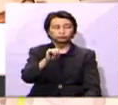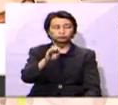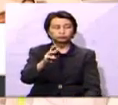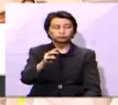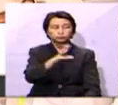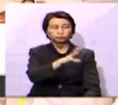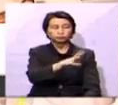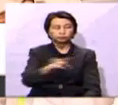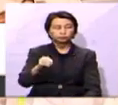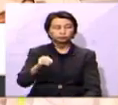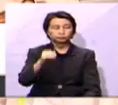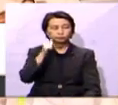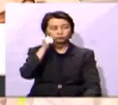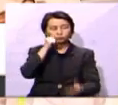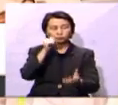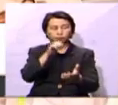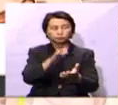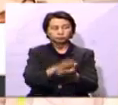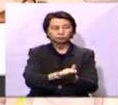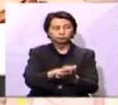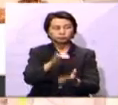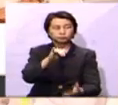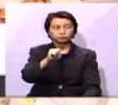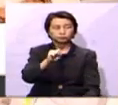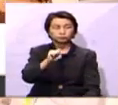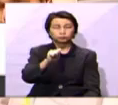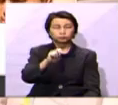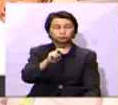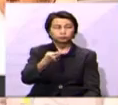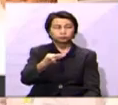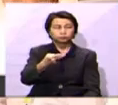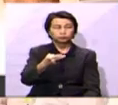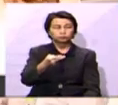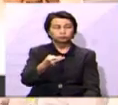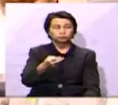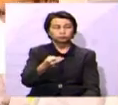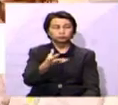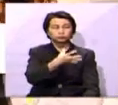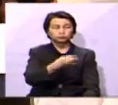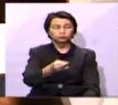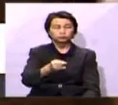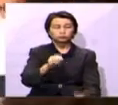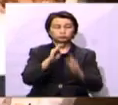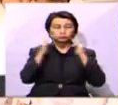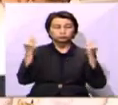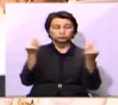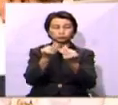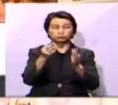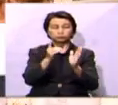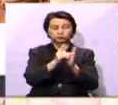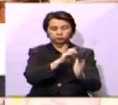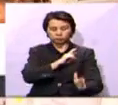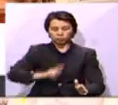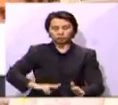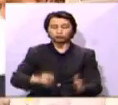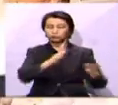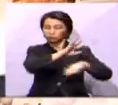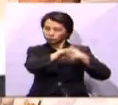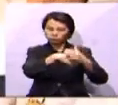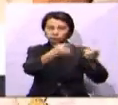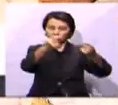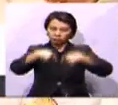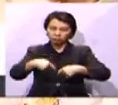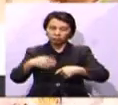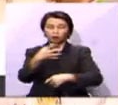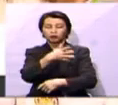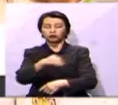Negeri Sembilan Tuanku Aisyah Rohani binti almarhum Tengku Besar Mahmud serta kerabat diraja yang lain. Juga berangkat sama